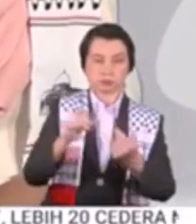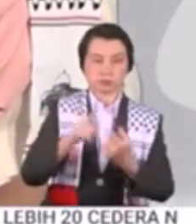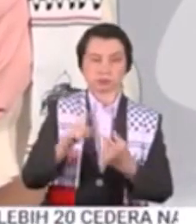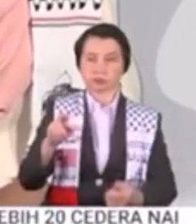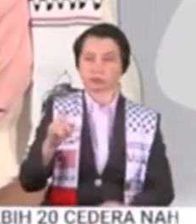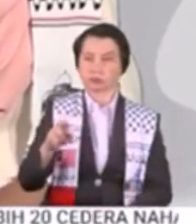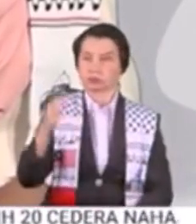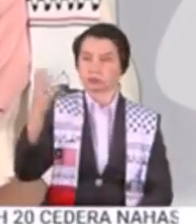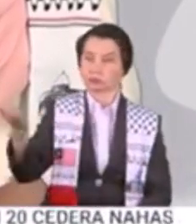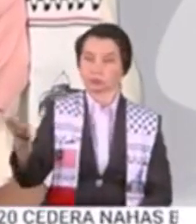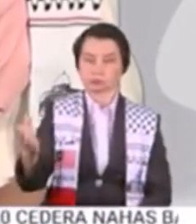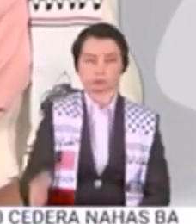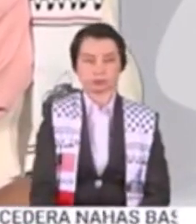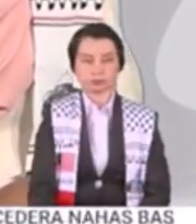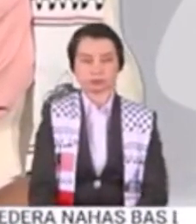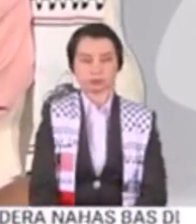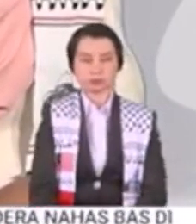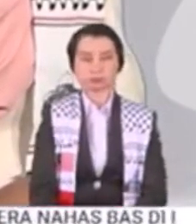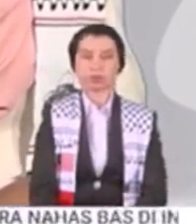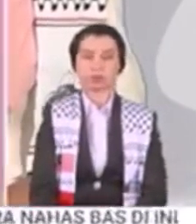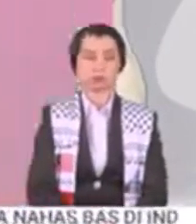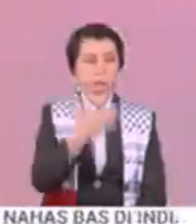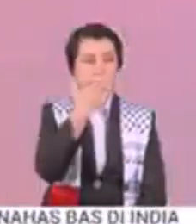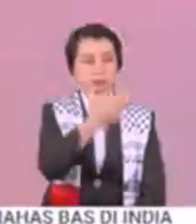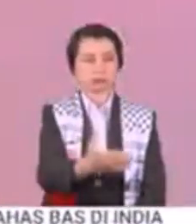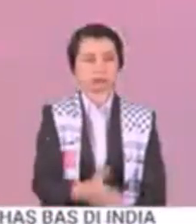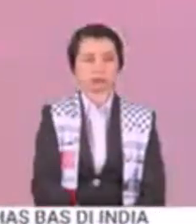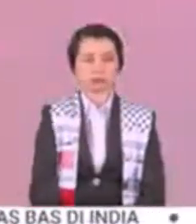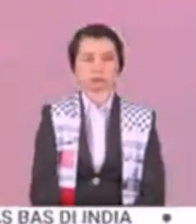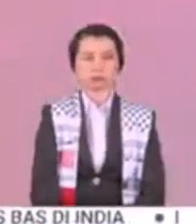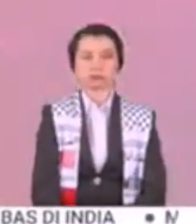untuk berita seterusnya. Terima kasih, Rosie.